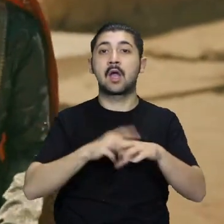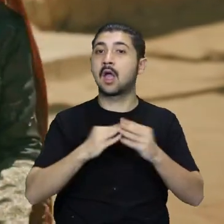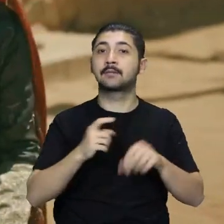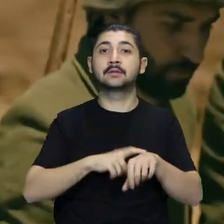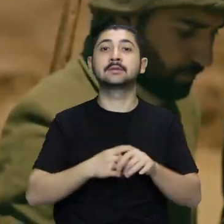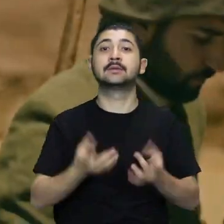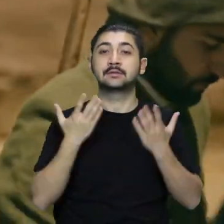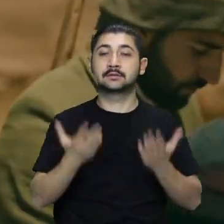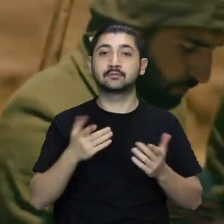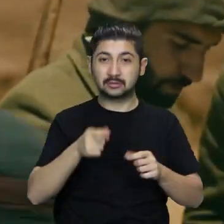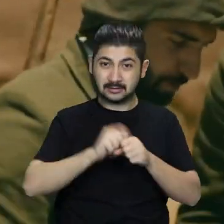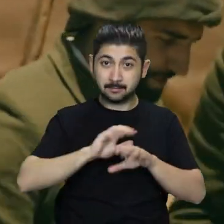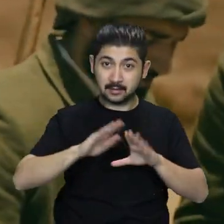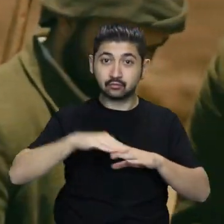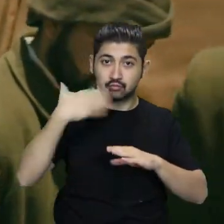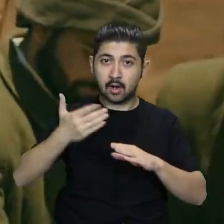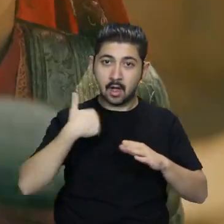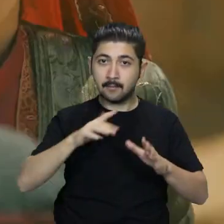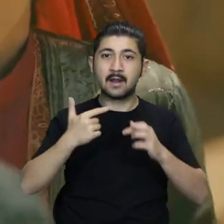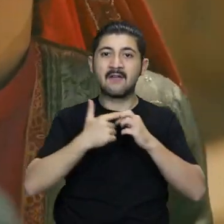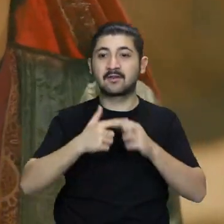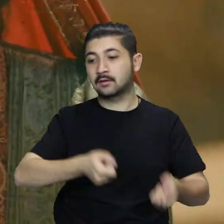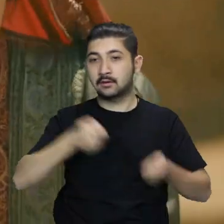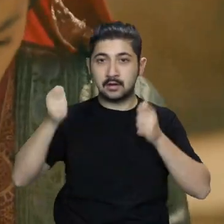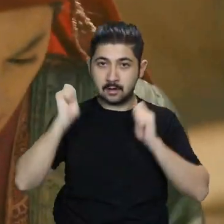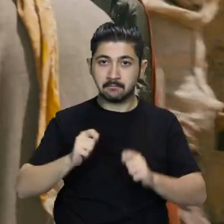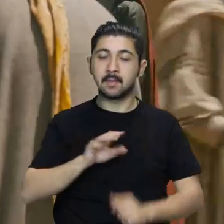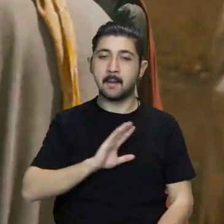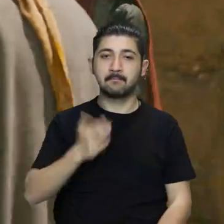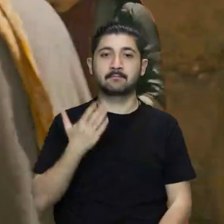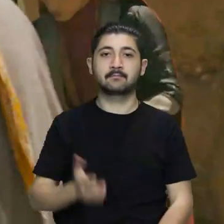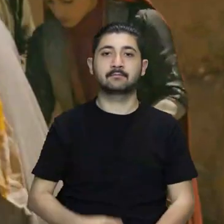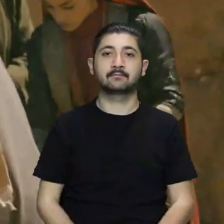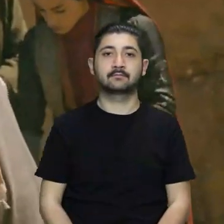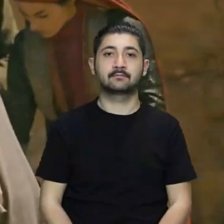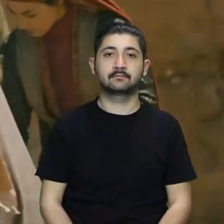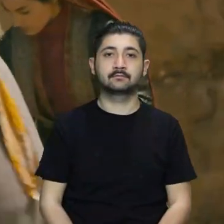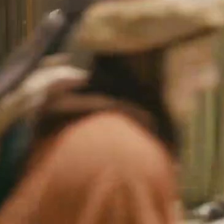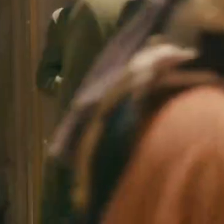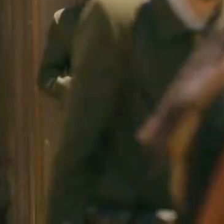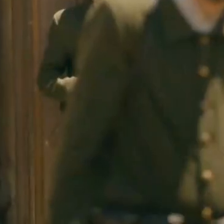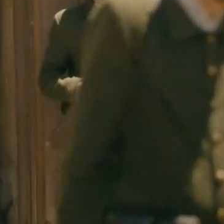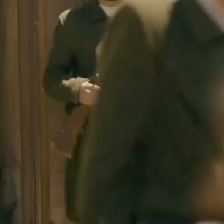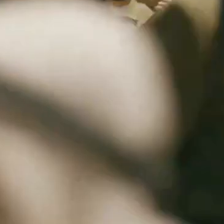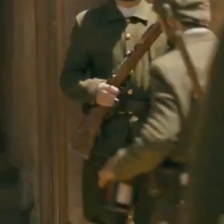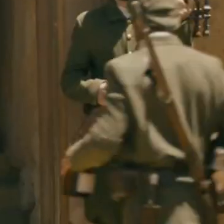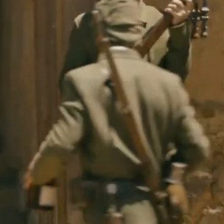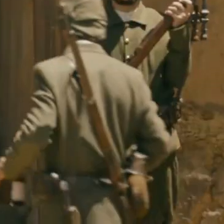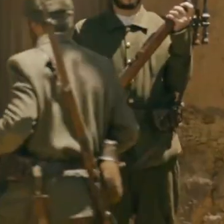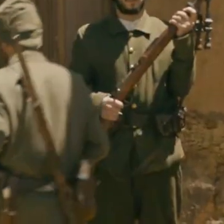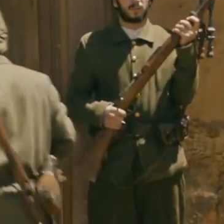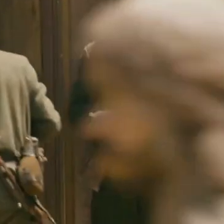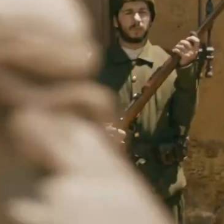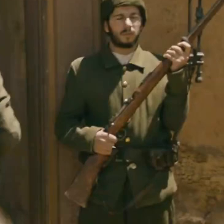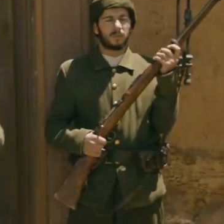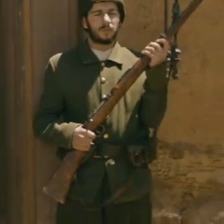kaybederiz. Buradaki iş bittikten sonra hepsini revire taşın. Tamam. Ahmet koşar adımlarla avlu kapısından